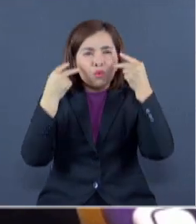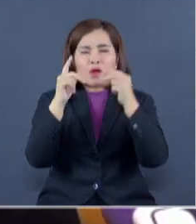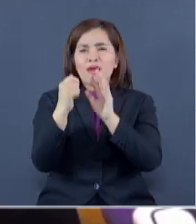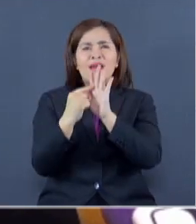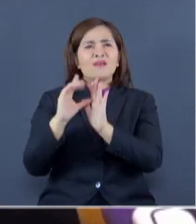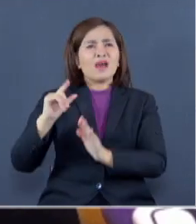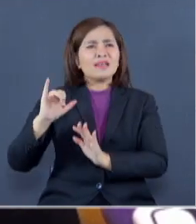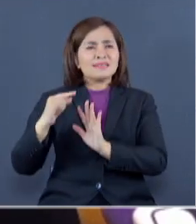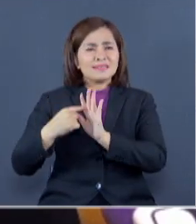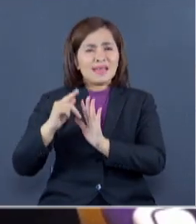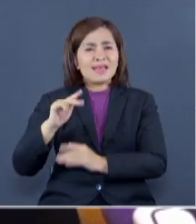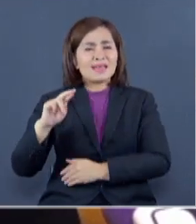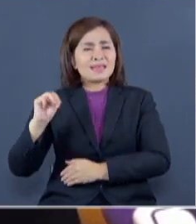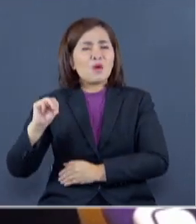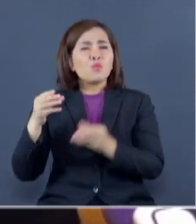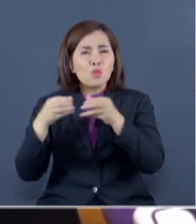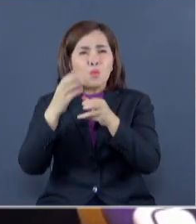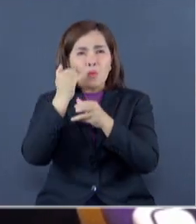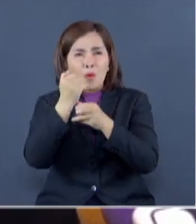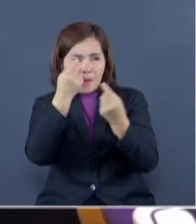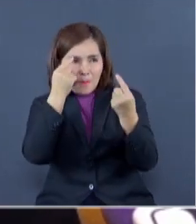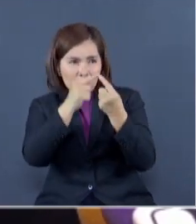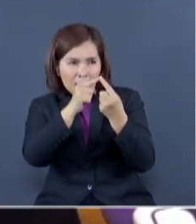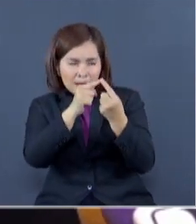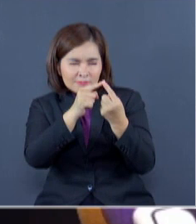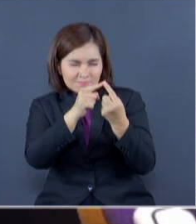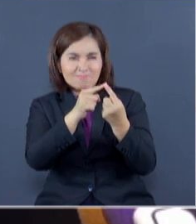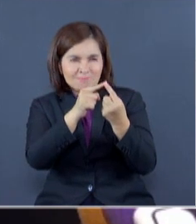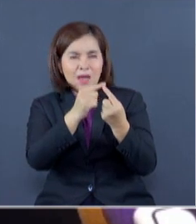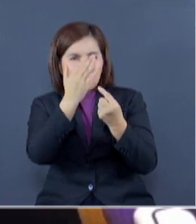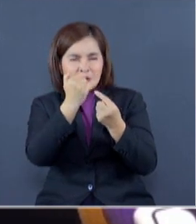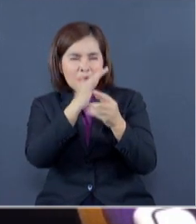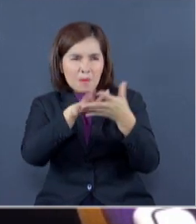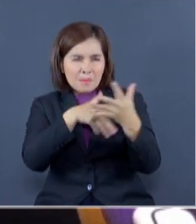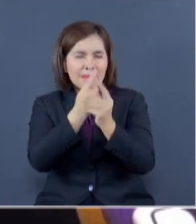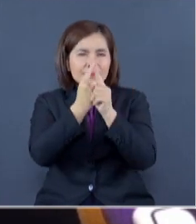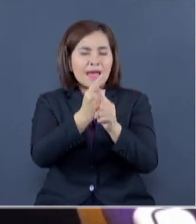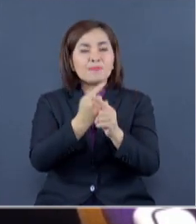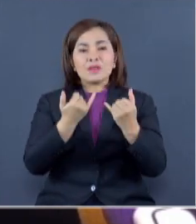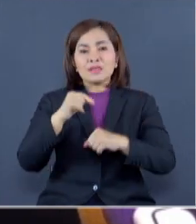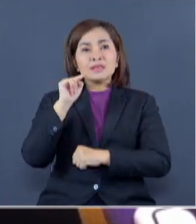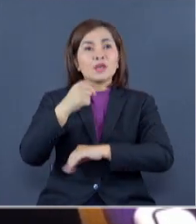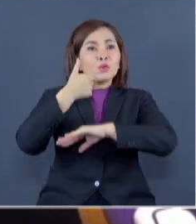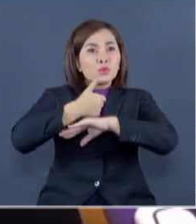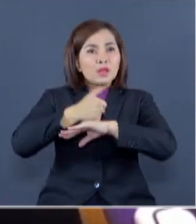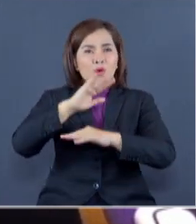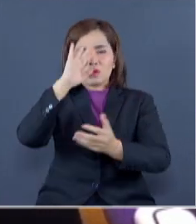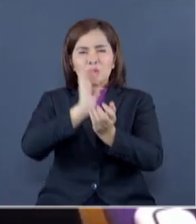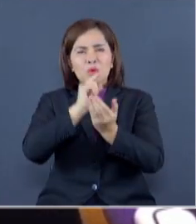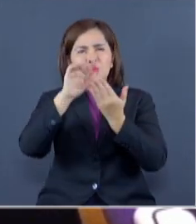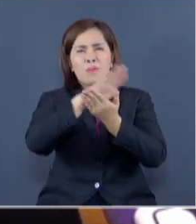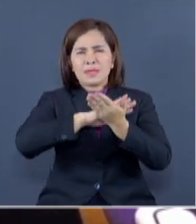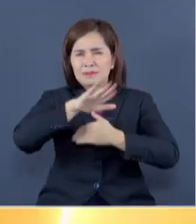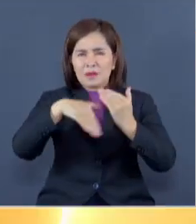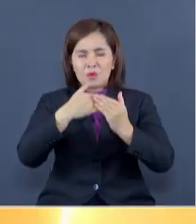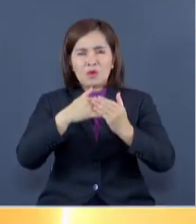การวางแผนเป็นขั้นเป็นตอนล็อกเป้าหมายก็เลยสั่งการไปยังผู้บังคับการจังหวัดทั่วประเทศนะคะให้แก้ปัญหาป้องปรามไม่ให้เกิ